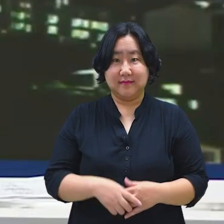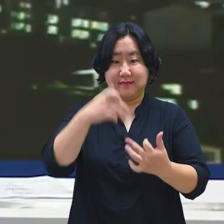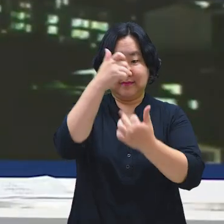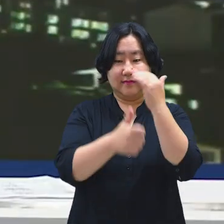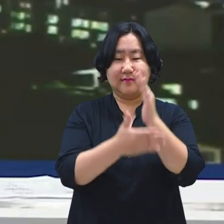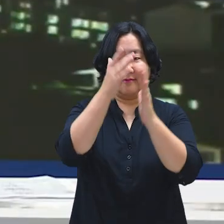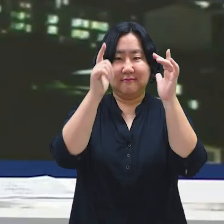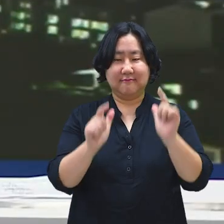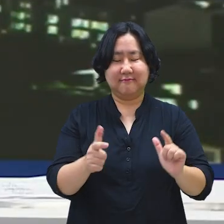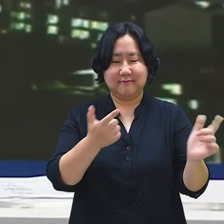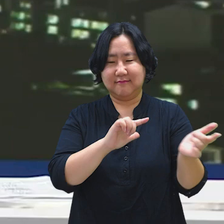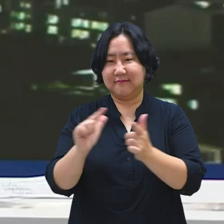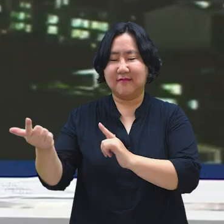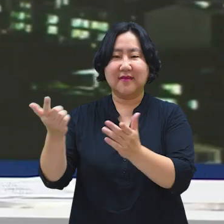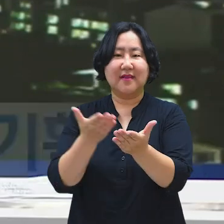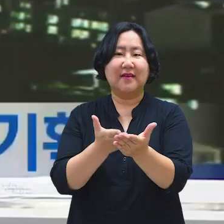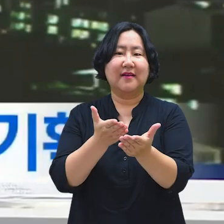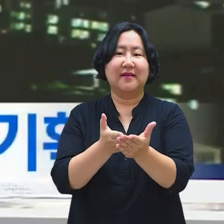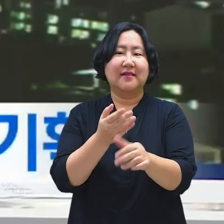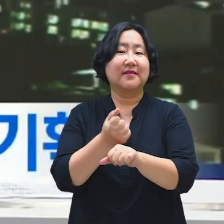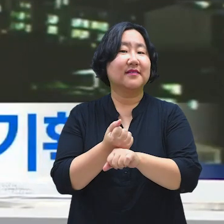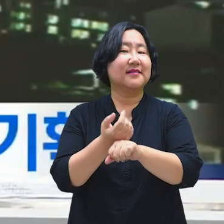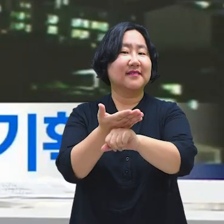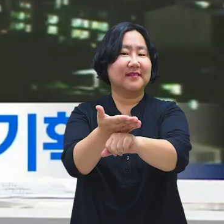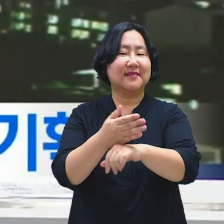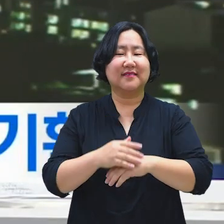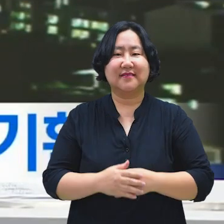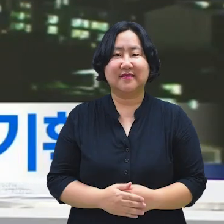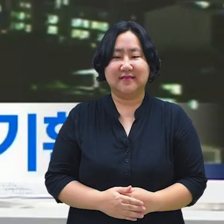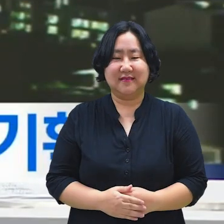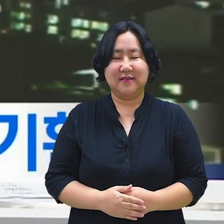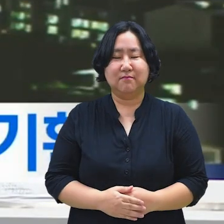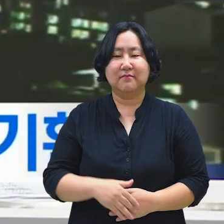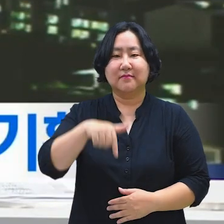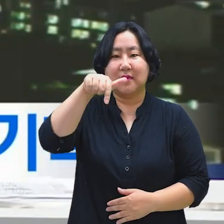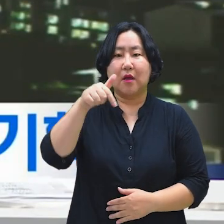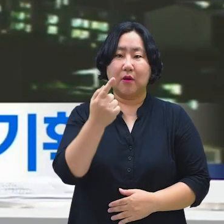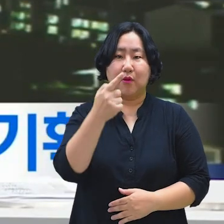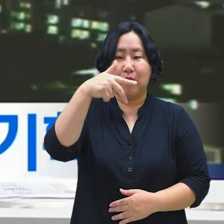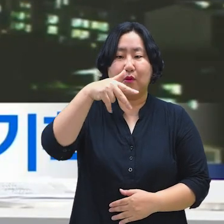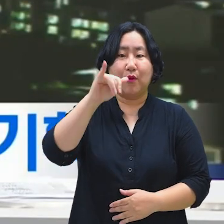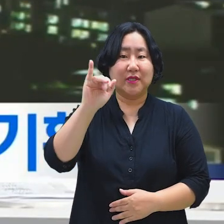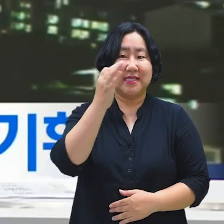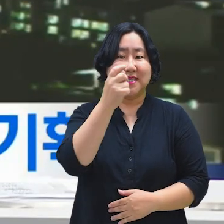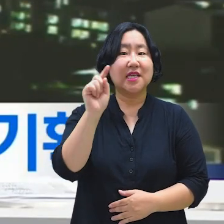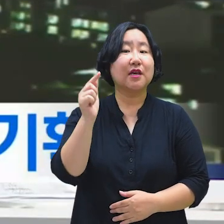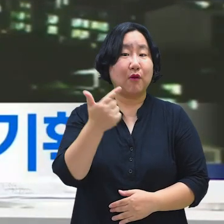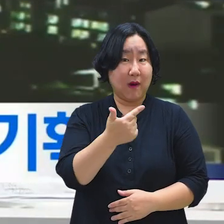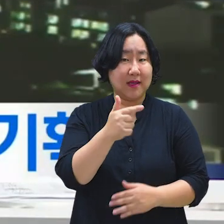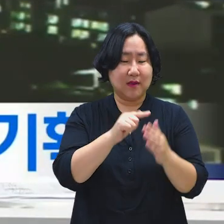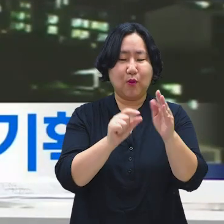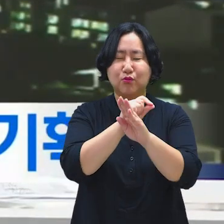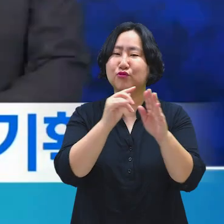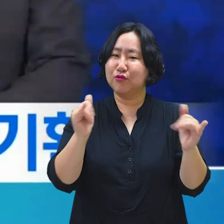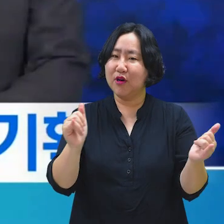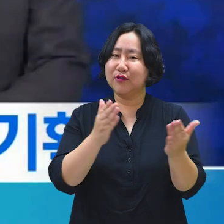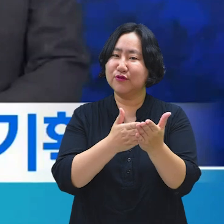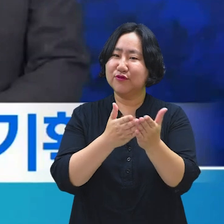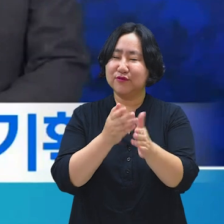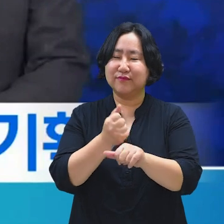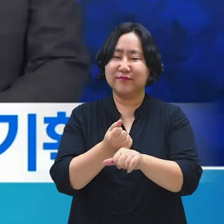네 서귀포시 지역에 다양한 소식을 전해드리는 서귀포 소식입니다 서귀포 시청 고지원 주무관 연결합니다